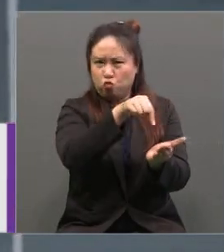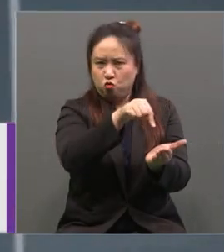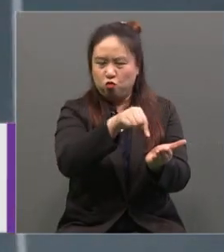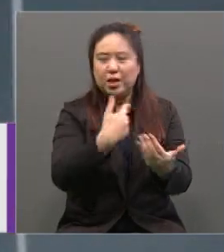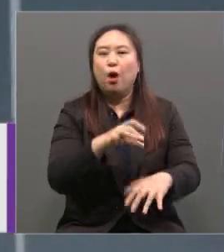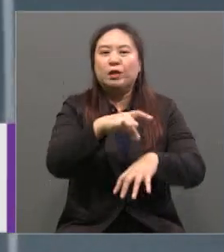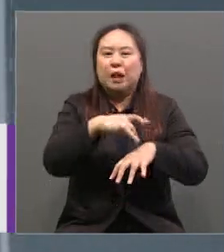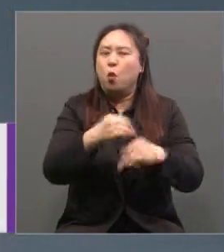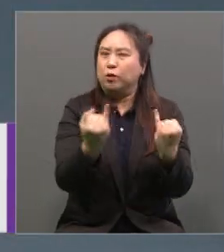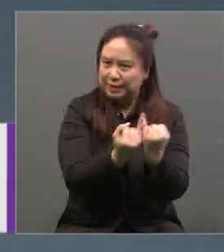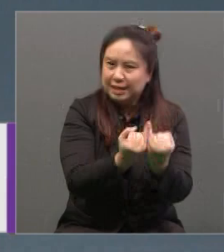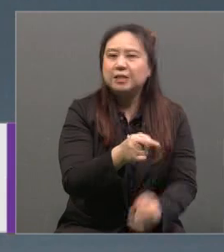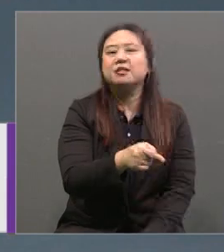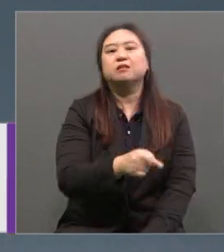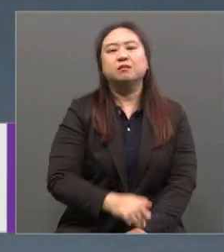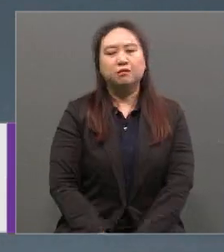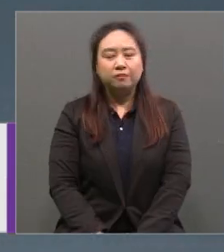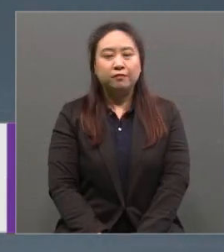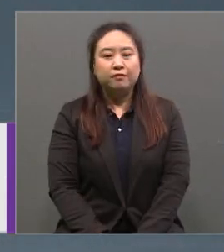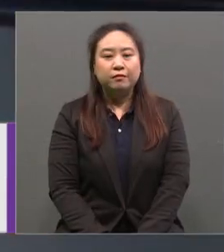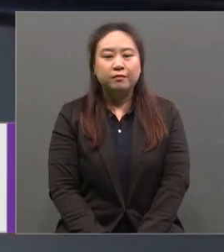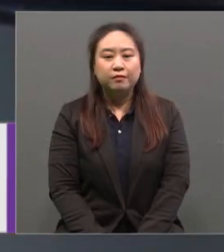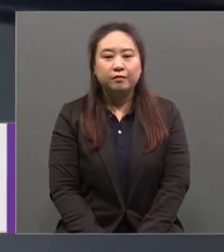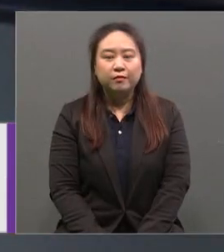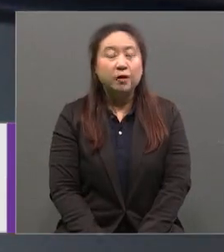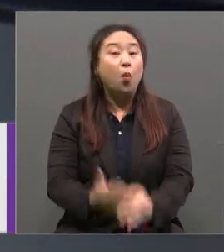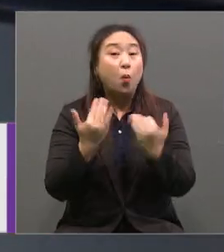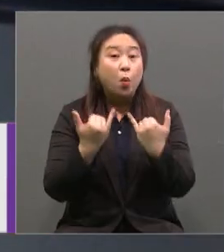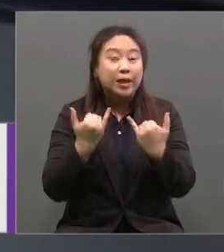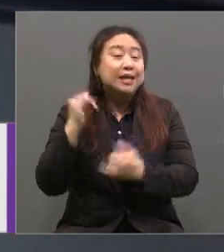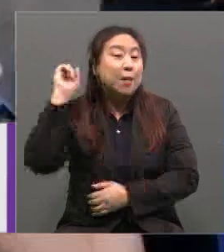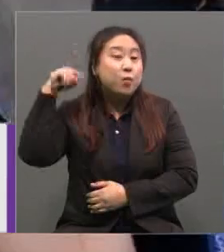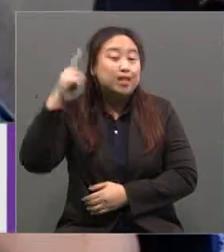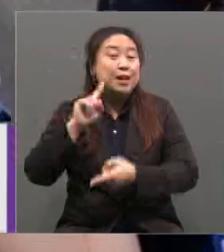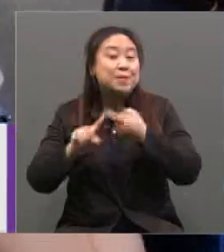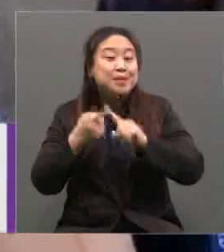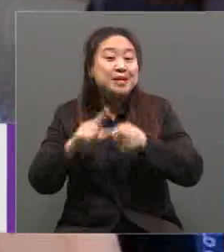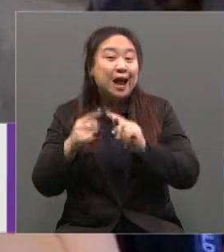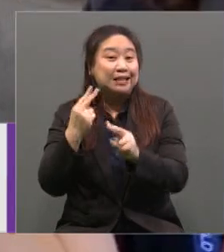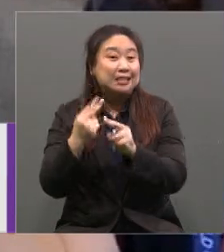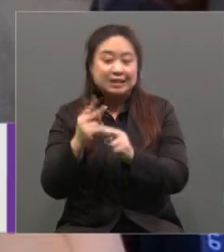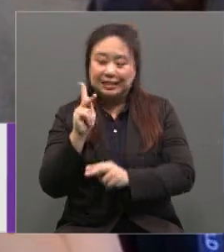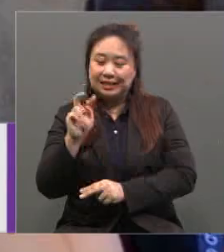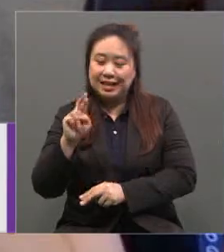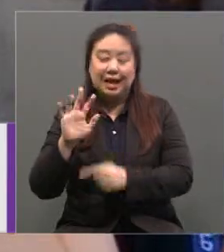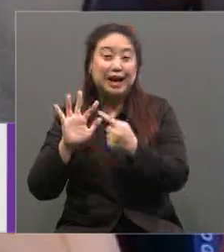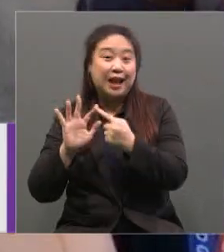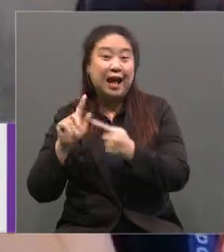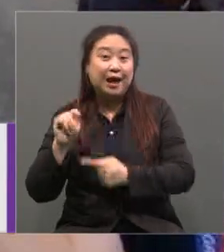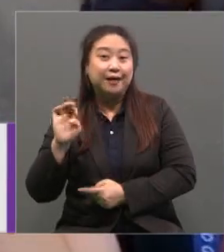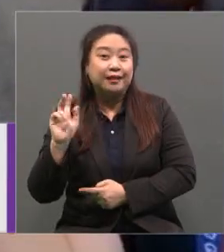แตงโมด้วยนะฮะส่วนวันนี้นะครับทางด้านของคุณกระติกนะครับได้มีการไปถึงกรณีนี้เหมือนกันนะครับว่า